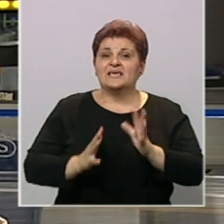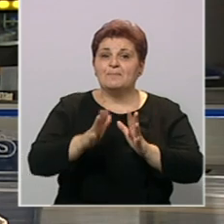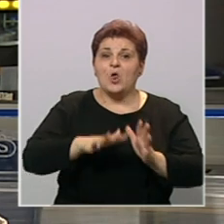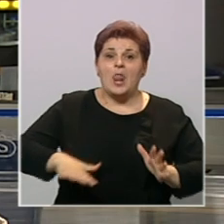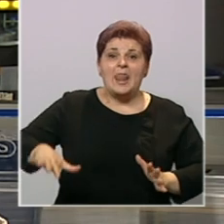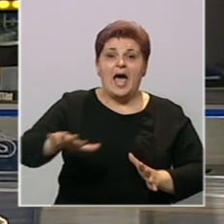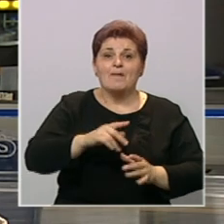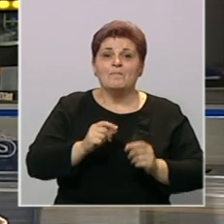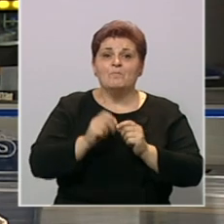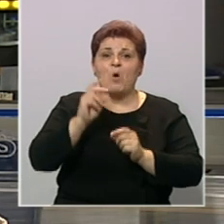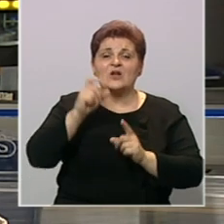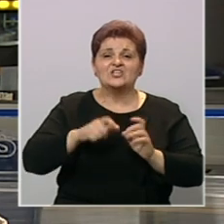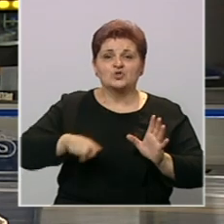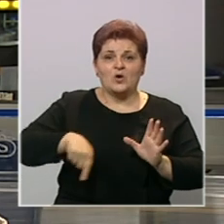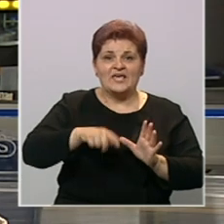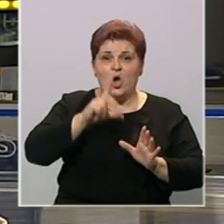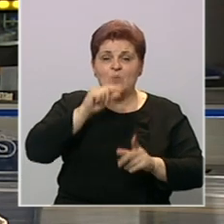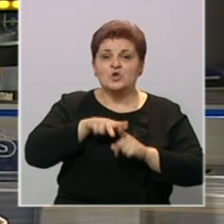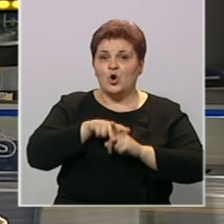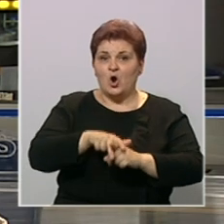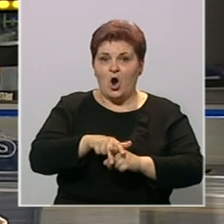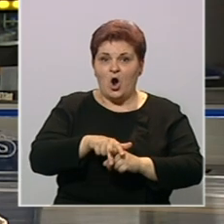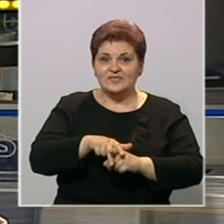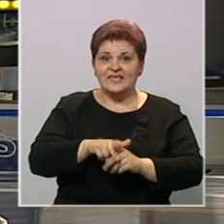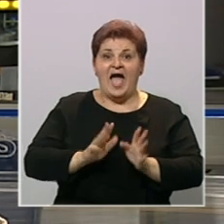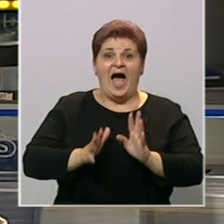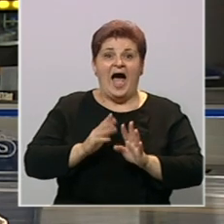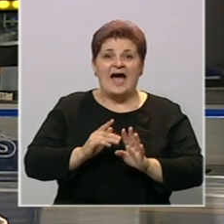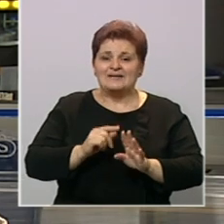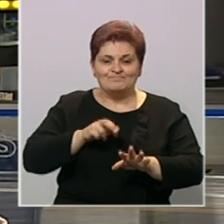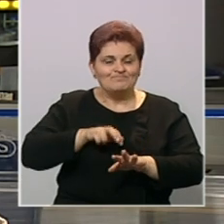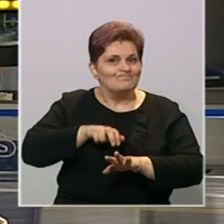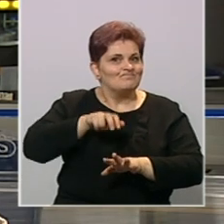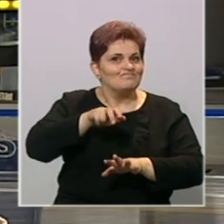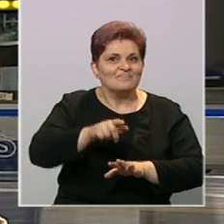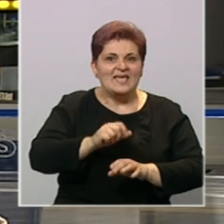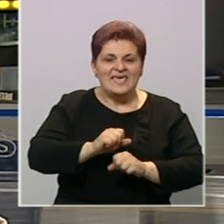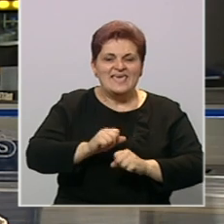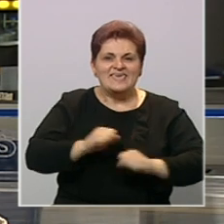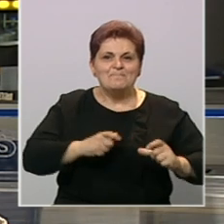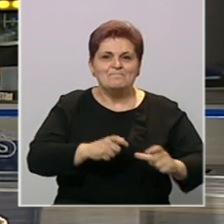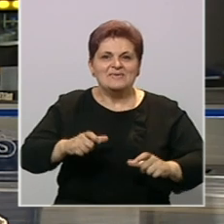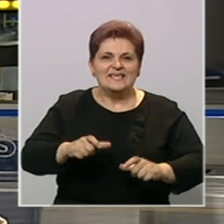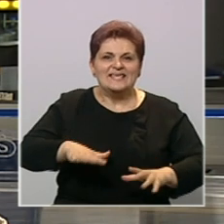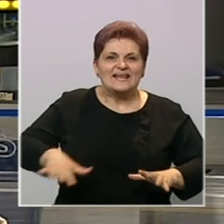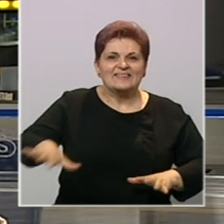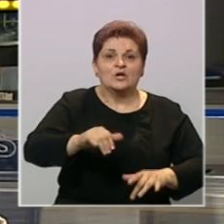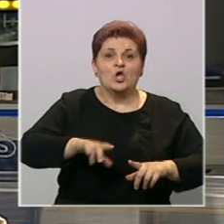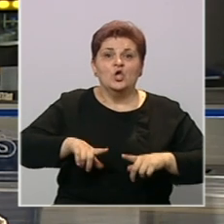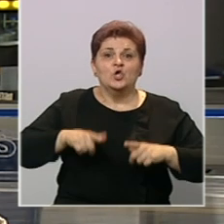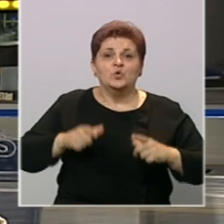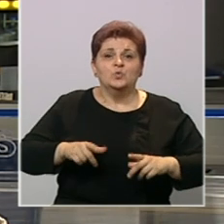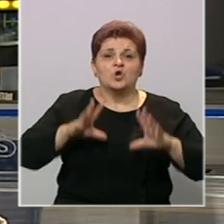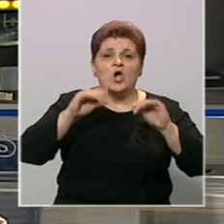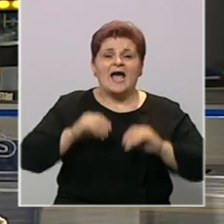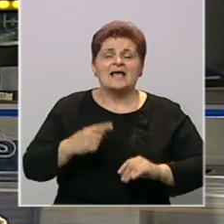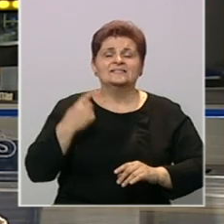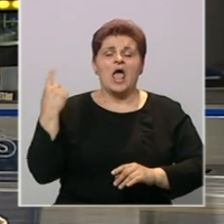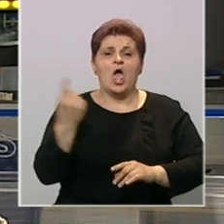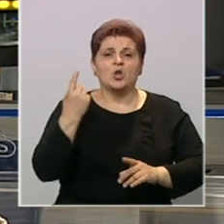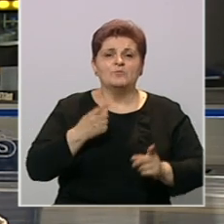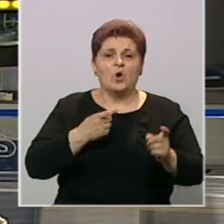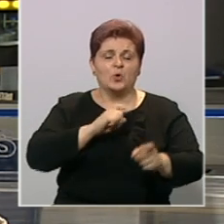na području Boračkog jezera u opštini Konjic, a gori nepristupačan i miniran teren koji je jutros gasio helikopter oružanih